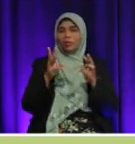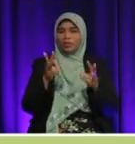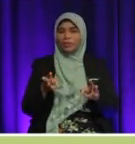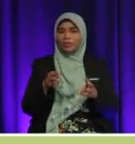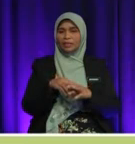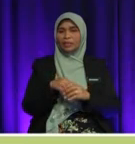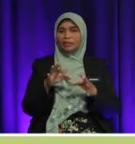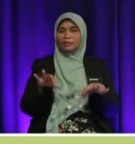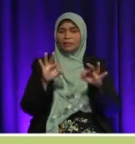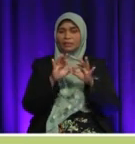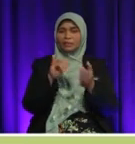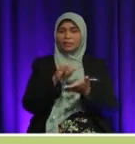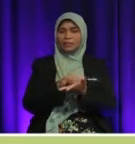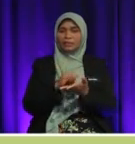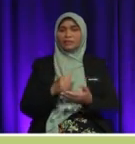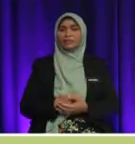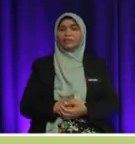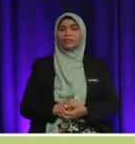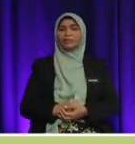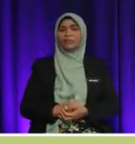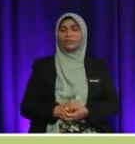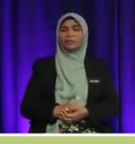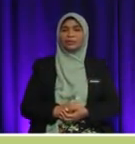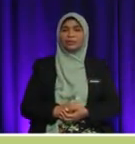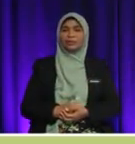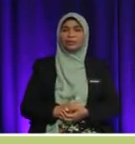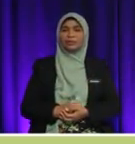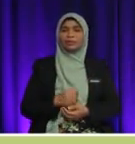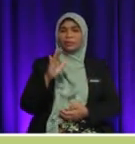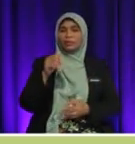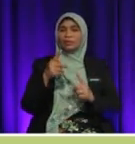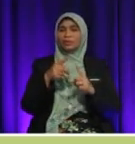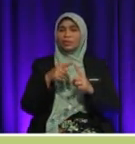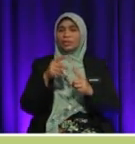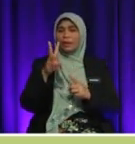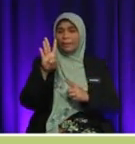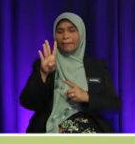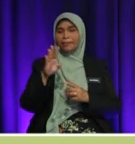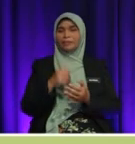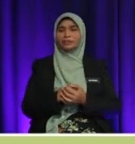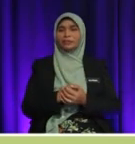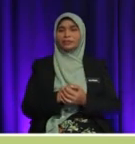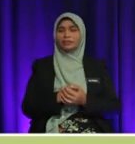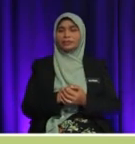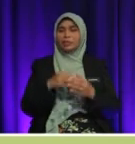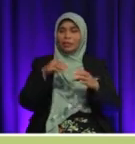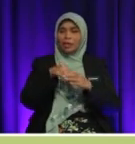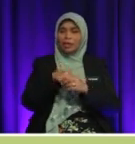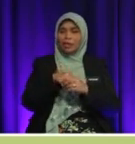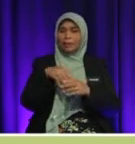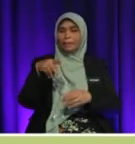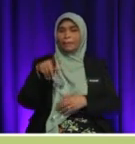masalah-masalah yang dihadapi oleh watak-watak tersebut. Dan yang keempat, puncak. Dalam plot ini,